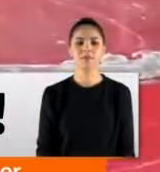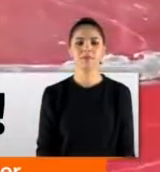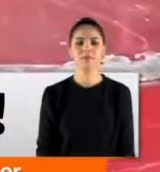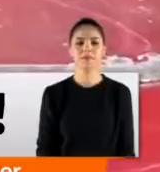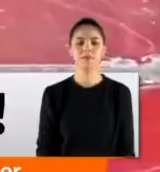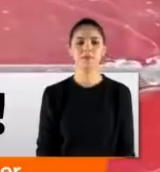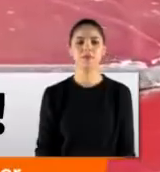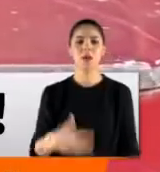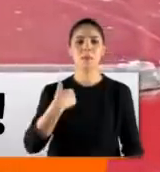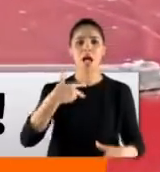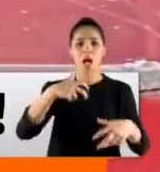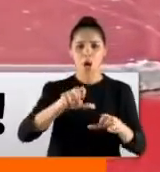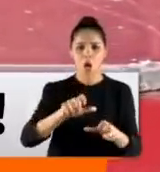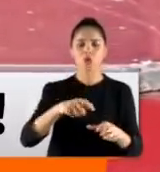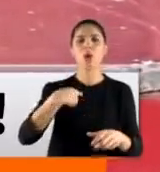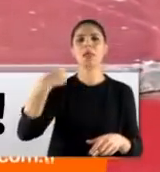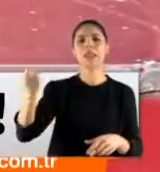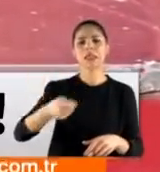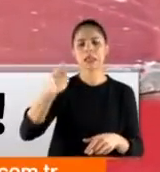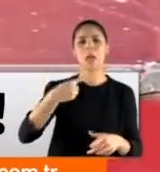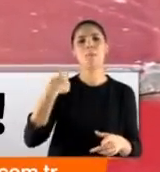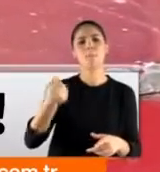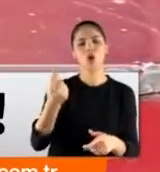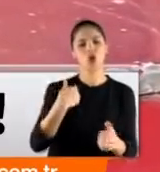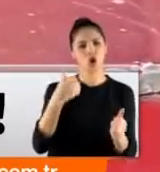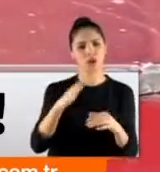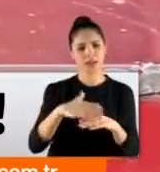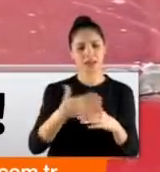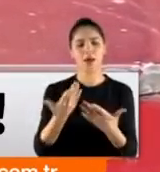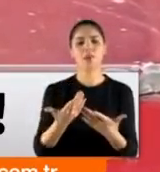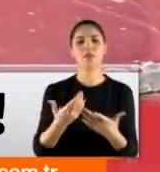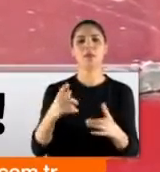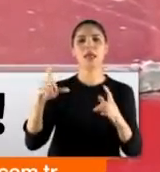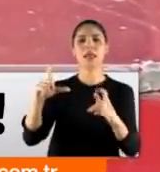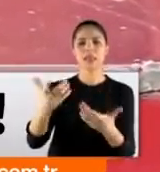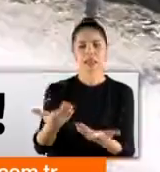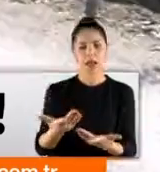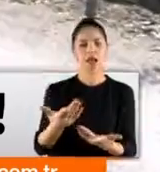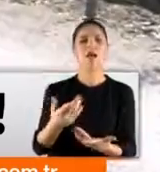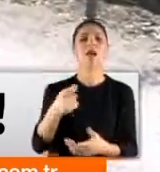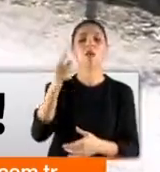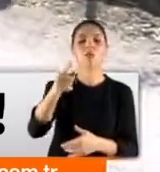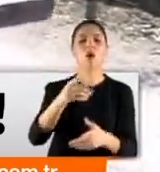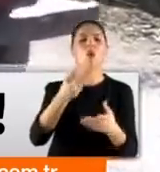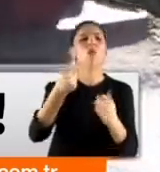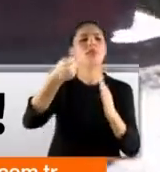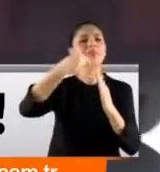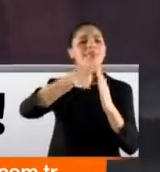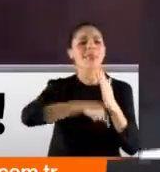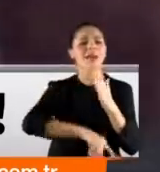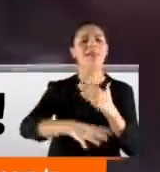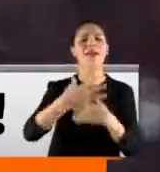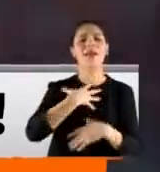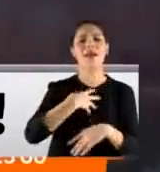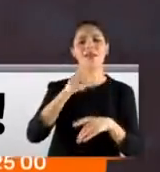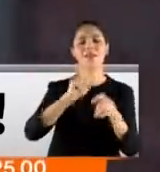Motor olarak traktör motoru kullandım. Otomobil şanzımanı. Tekerlerde otomobil tekeri. Her detayı el emeği göz